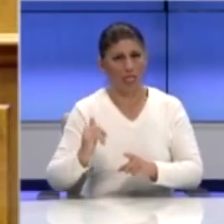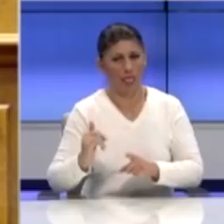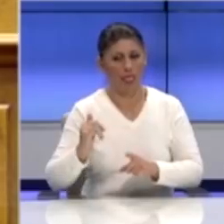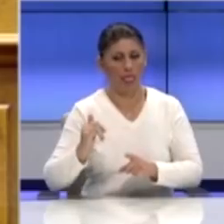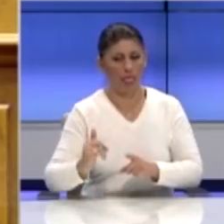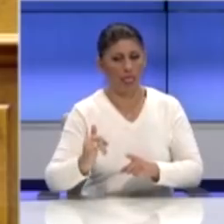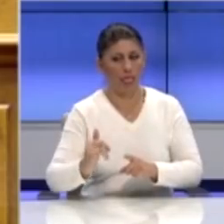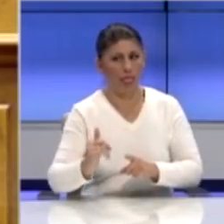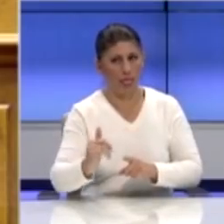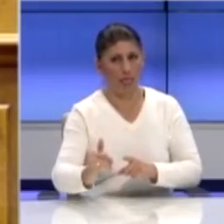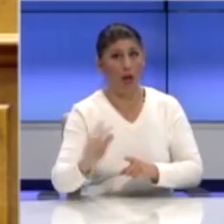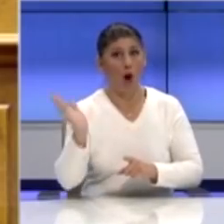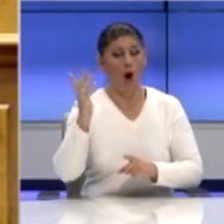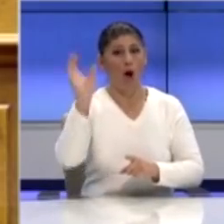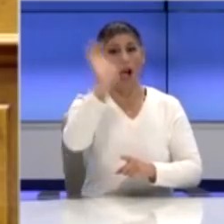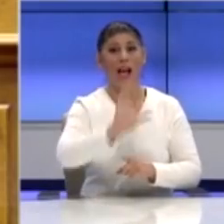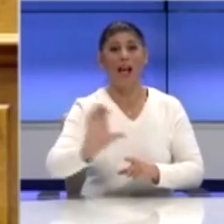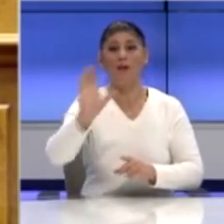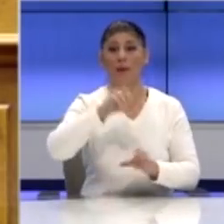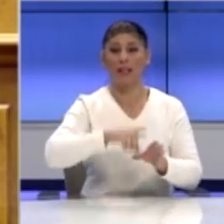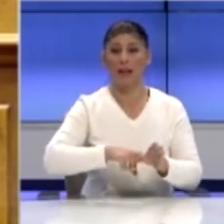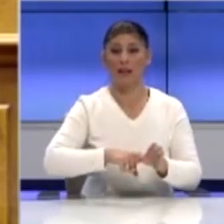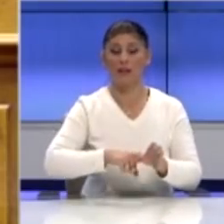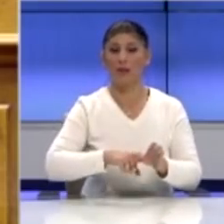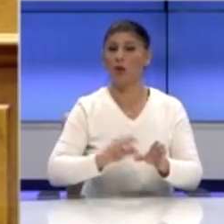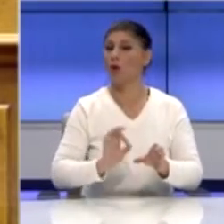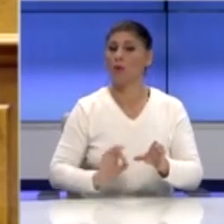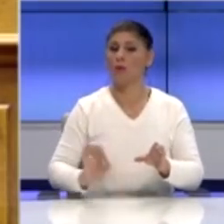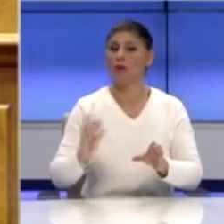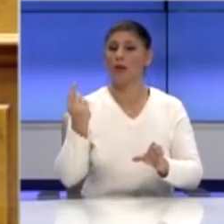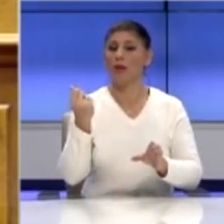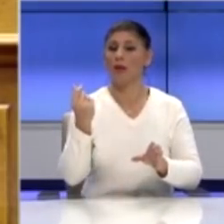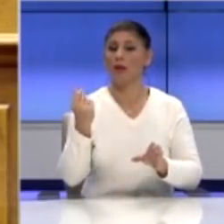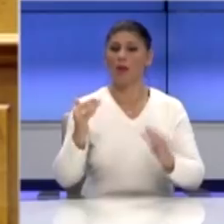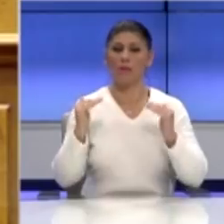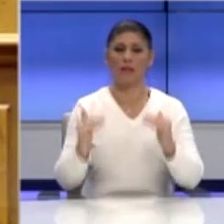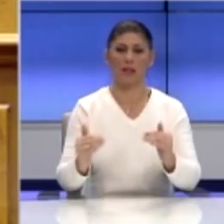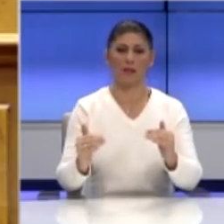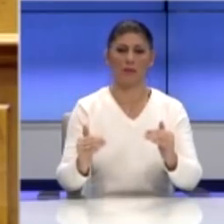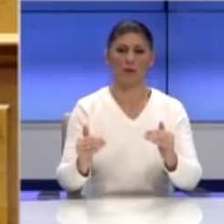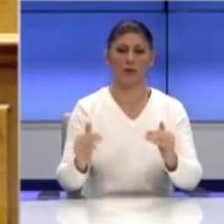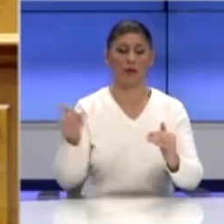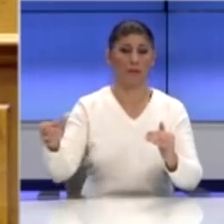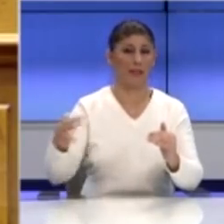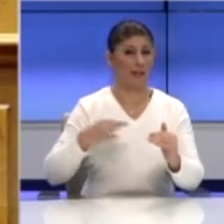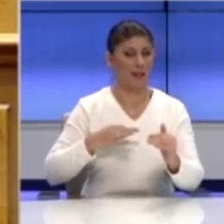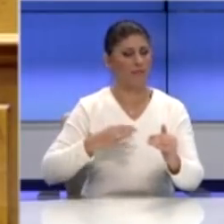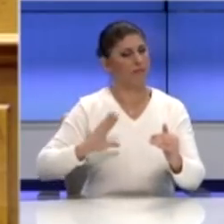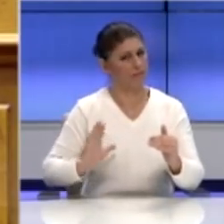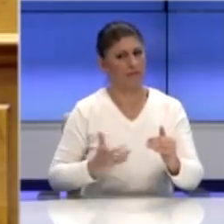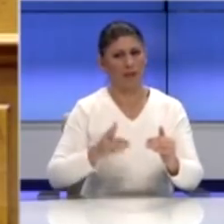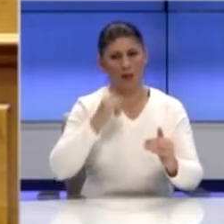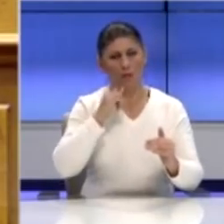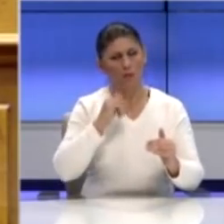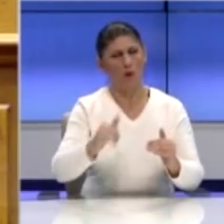επιβράδυνση. Τα λέγατε όταν η Ευρωπαϊκή Ένωση βρισκόταν σε οικονομική στασιμότητα. Τα λέγατε παρά τις